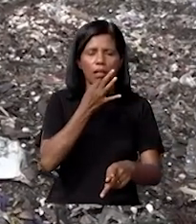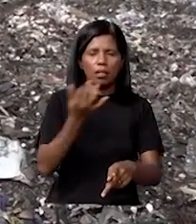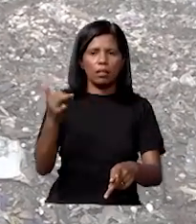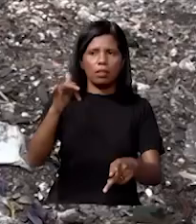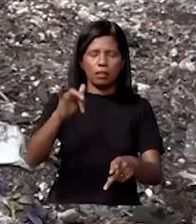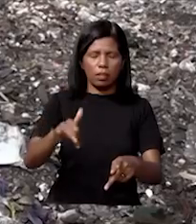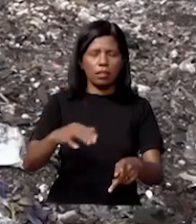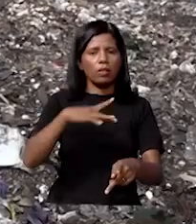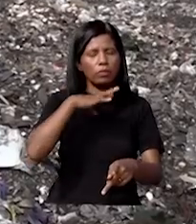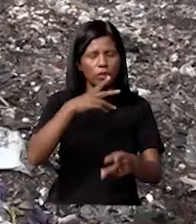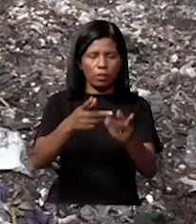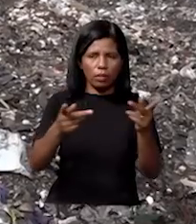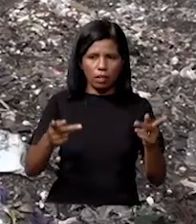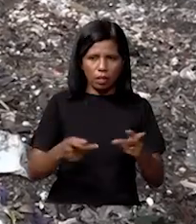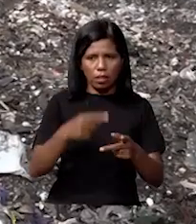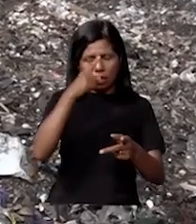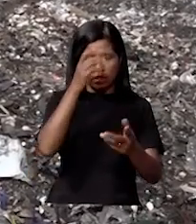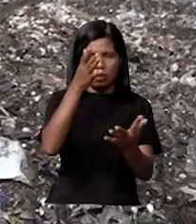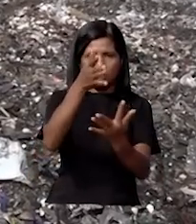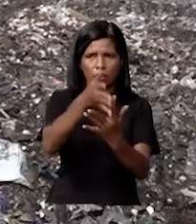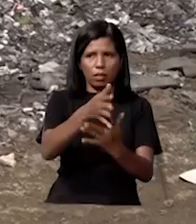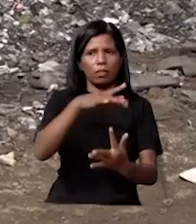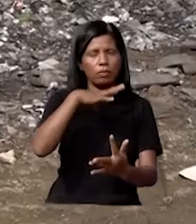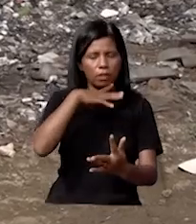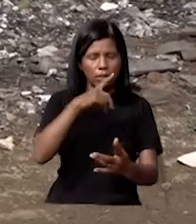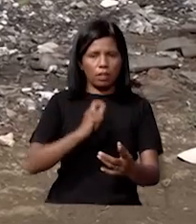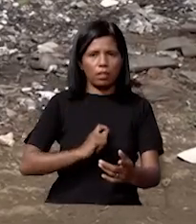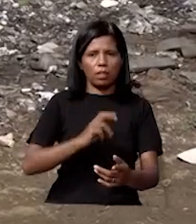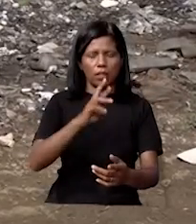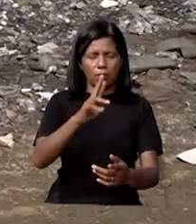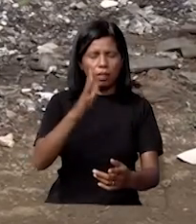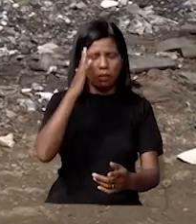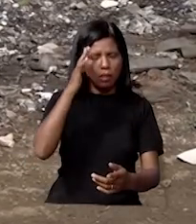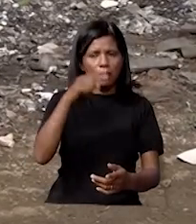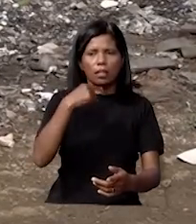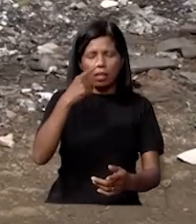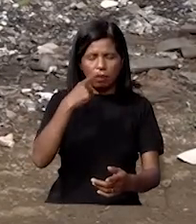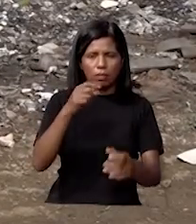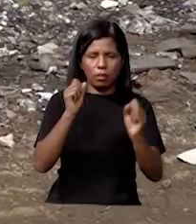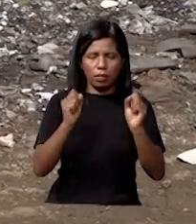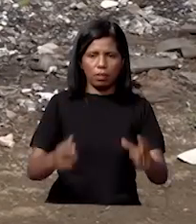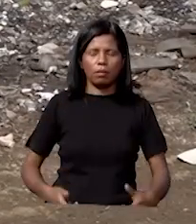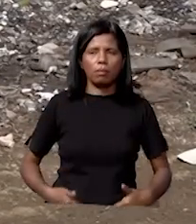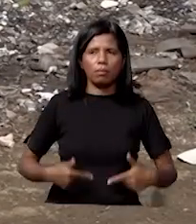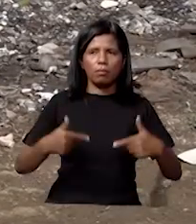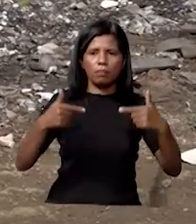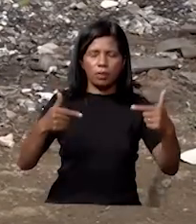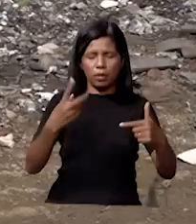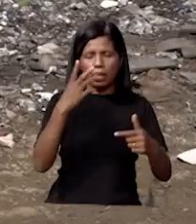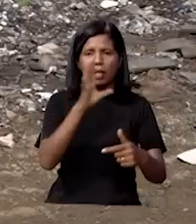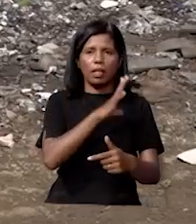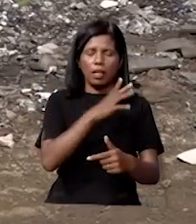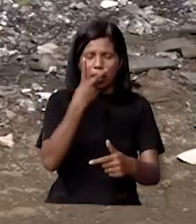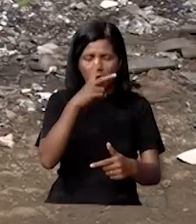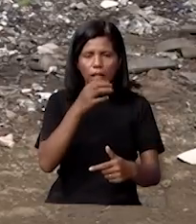lisu fatin satan tama ona ia lisu fatin tibar atua tene selos mak durante ne moris depende ba lisu fatin